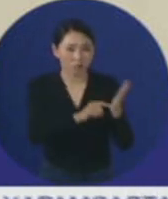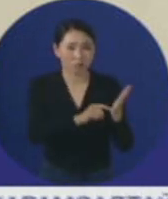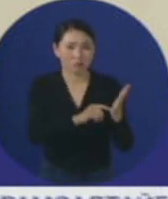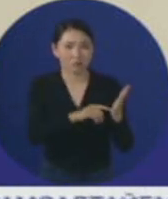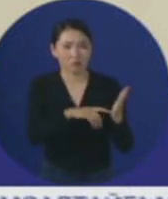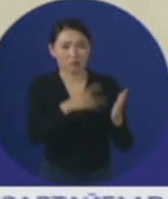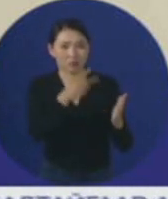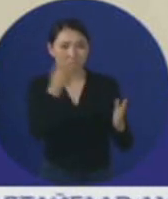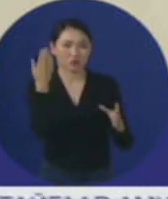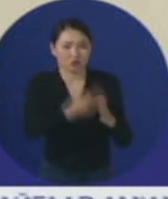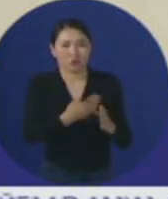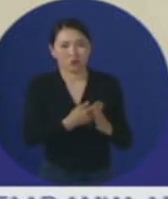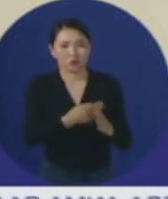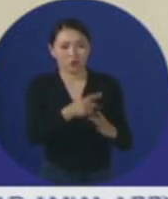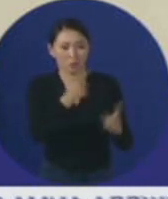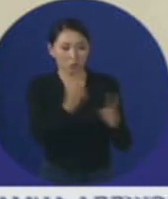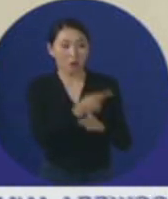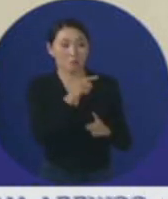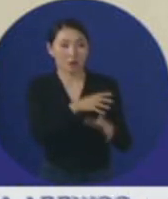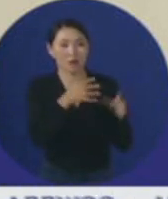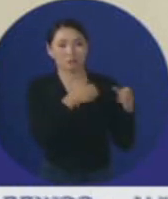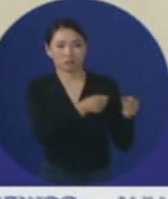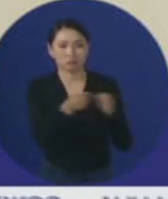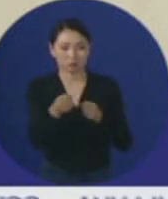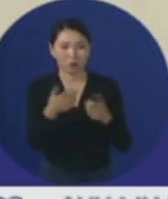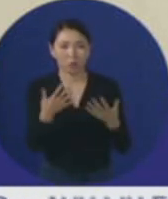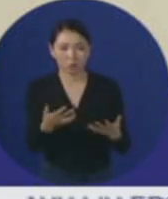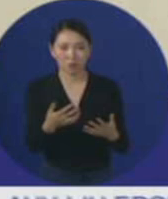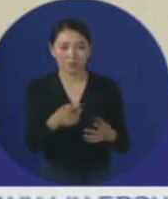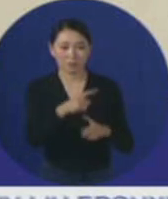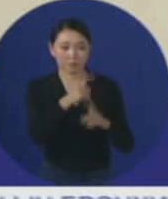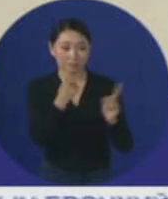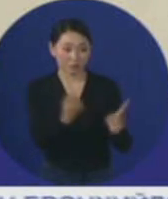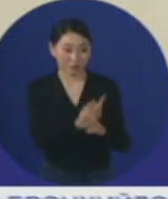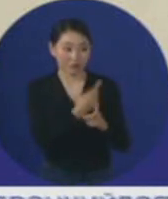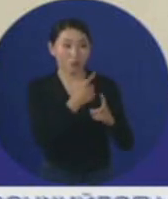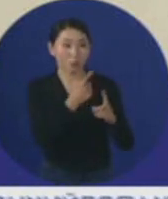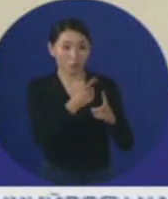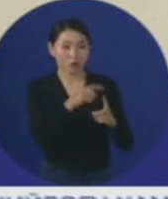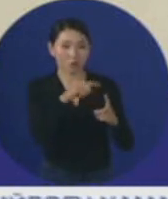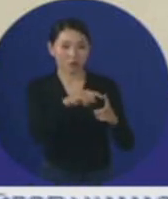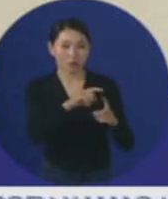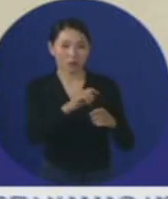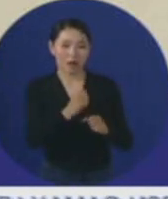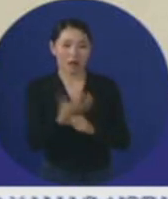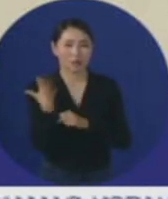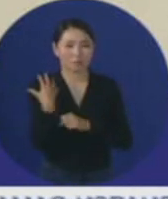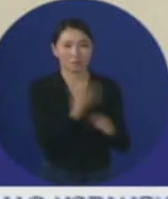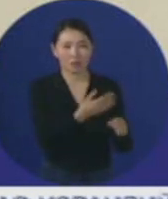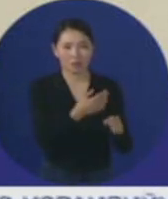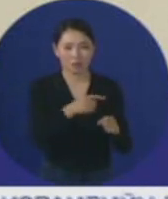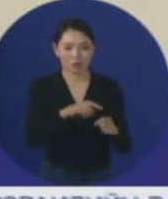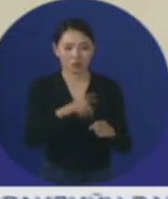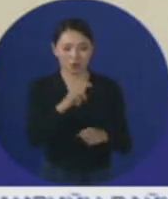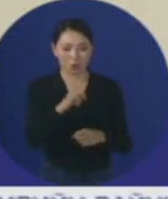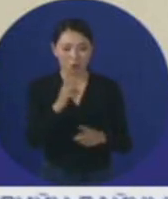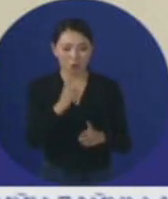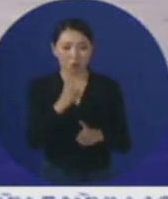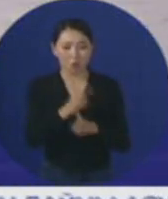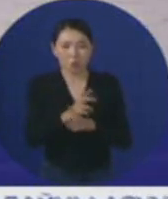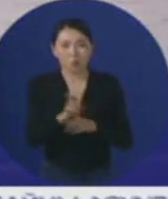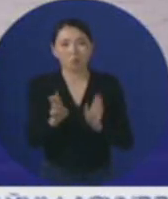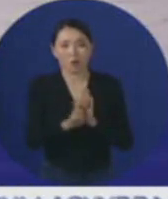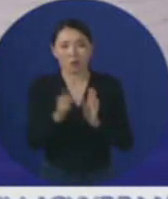зогсоох, буруутаа үйлдэлийг шалган тогтоох, үүлдсэн тэр буруутаа үйлдэлд нь тохирсон хариуцлага хүлээлгдэг ийм хуулийн боломж байгаад